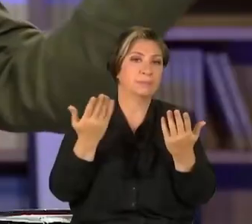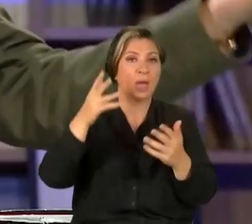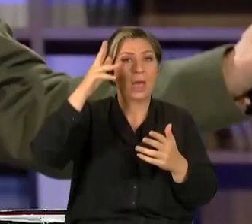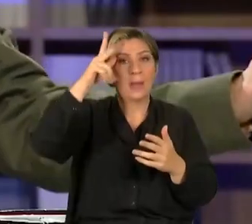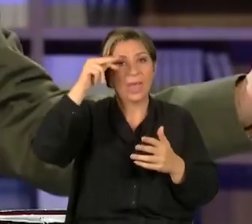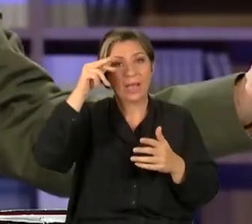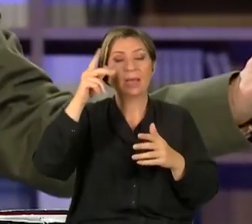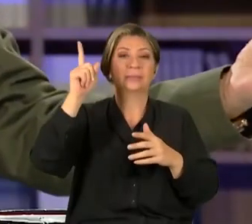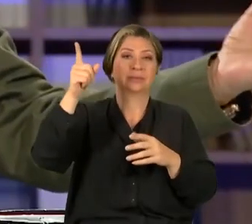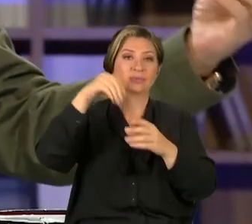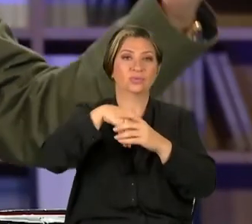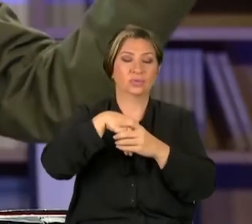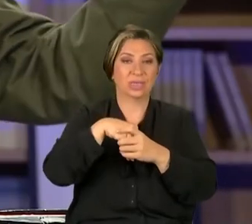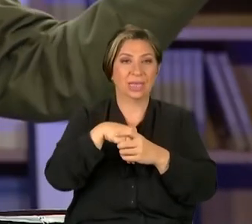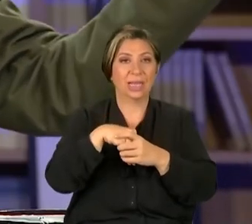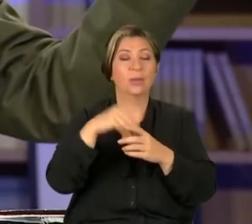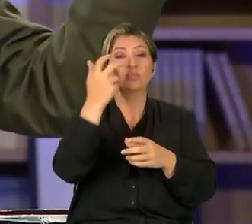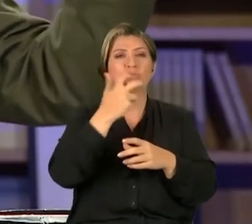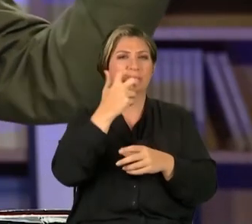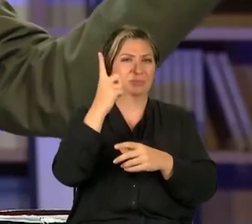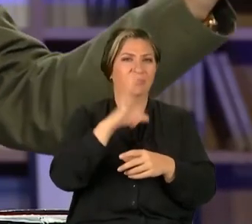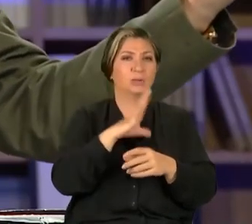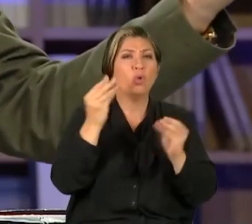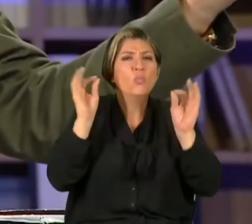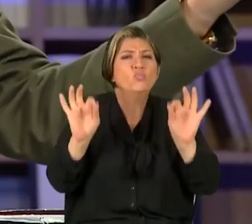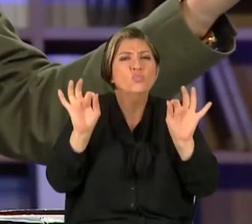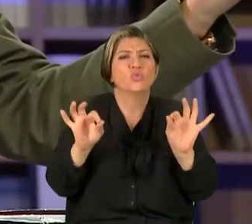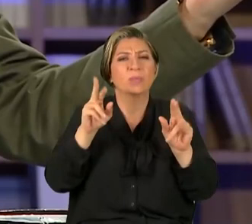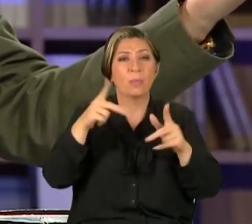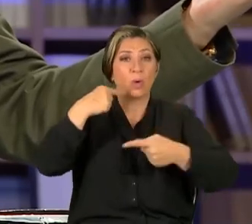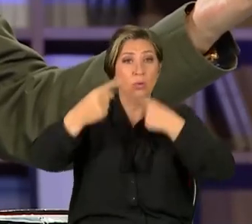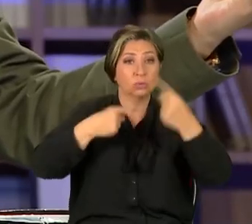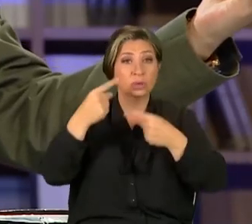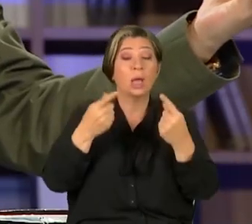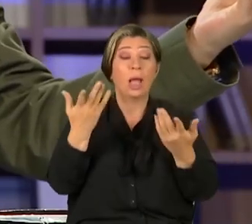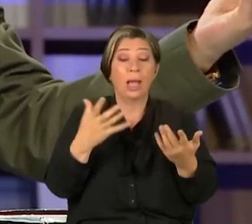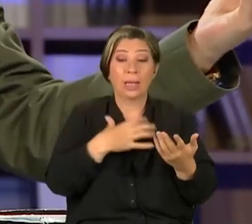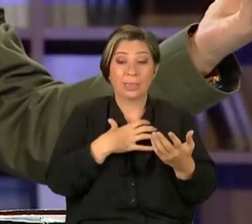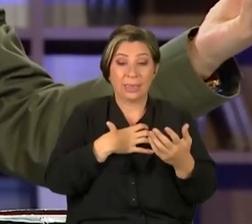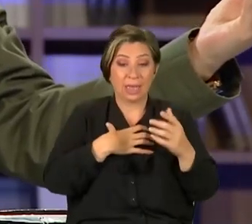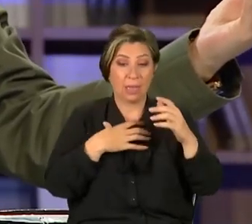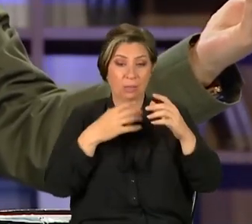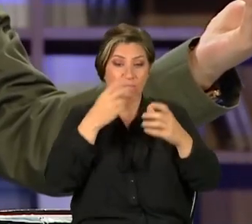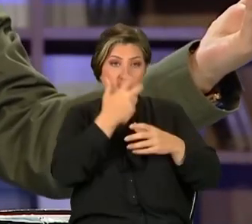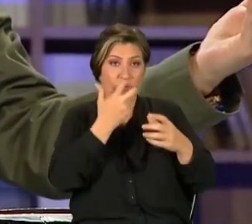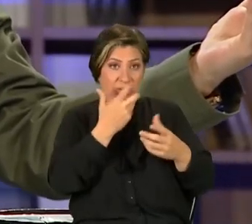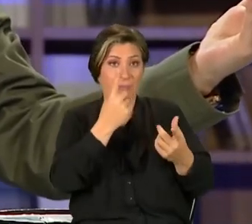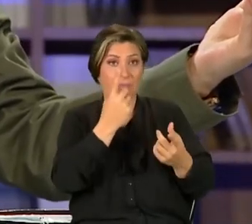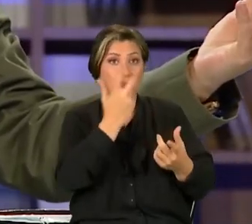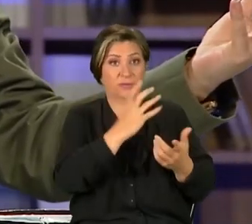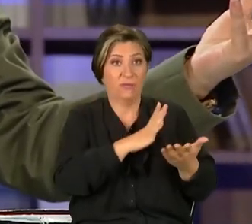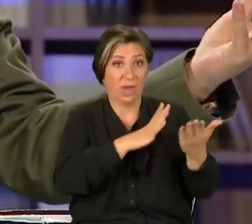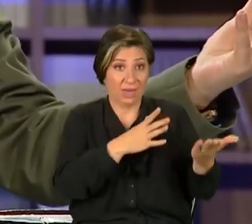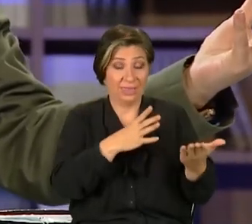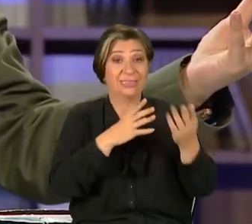Amerikan Country müziği dediğin zaman çok mühim bir şey gibi bahsettiğin zaman o zaman kendi Country müziğinden de bahset Senin de bir